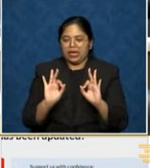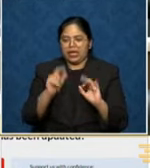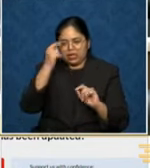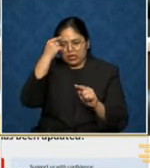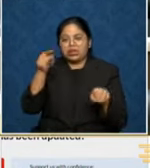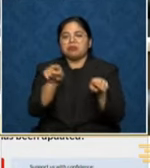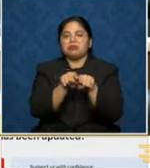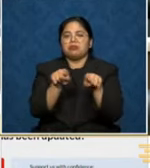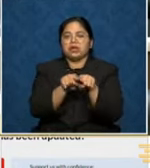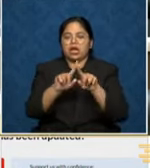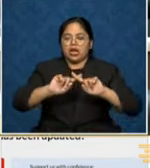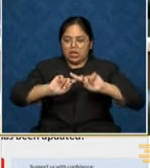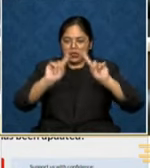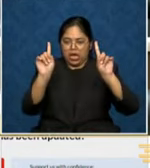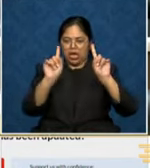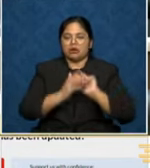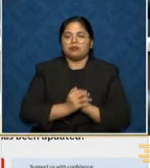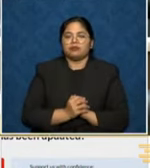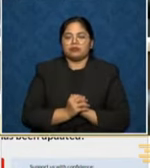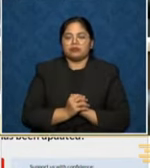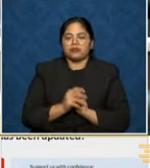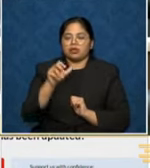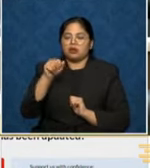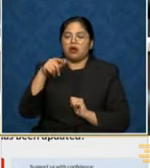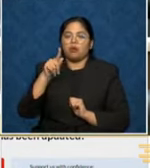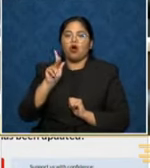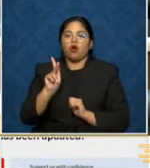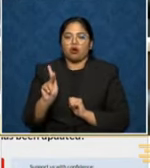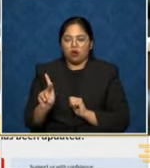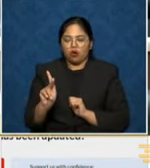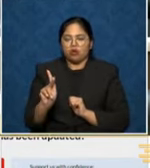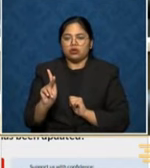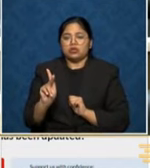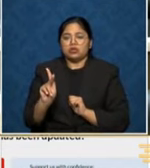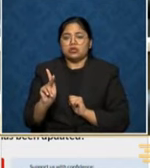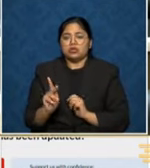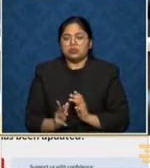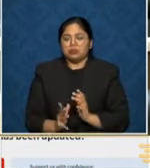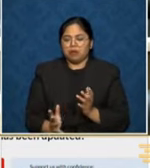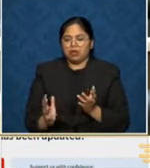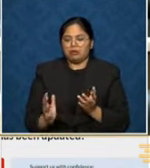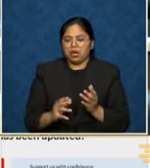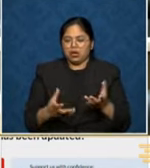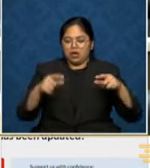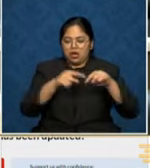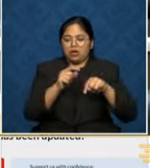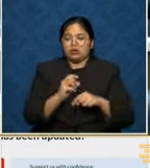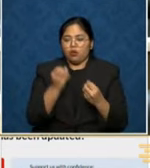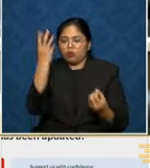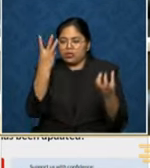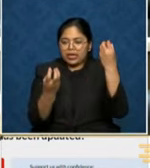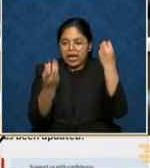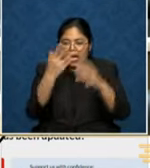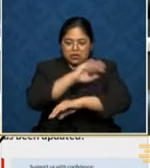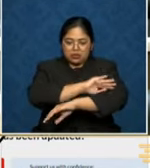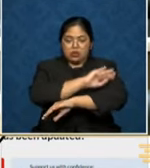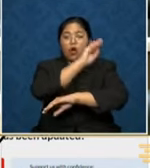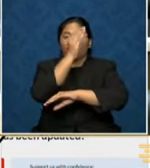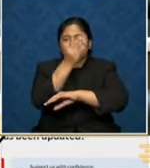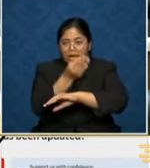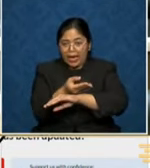ยแต่สปก.ที่ไปทับในพื้นที่ของเขตอุทยานที่มีปัญหาอยู่เช่นเขาใหญ่ในขณะนี้นะ